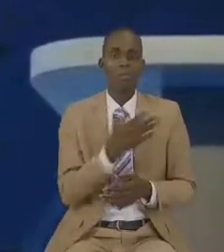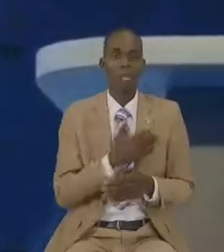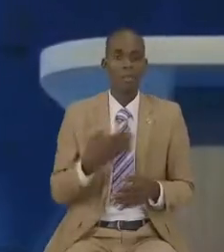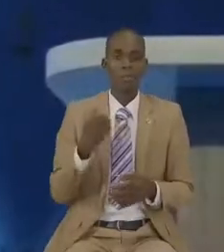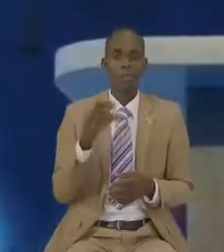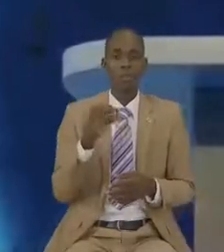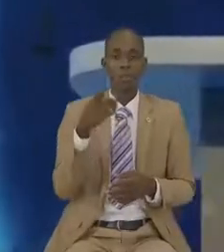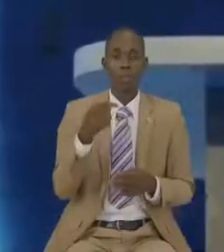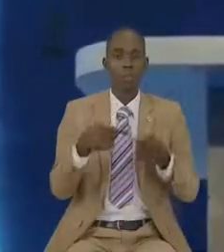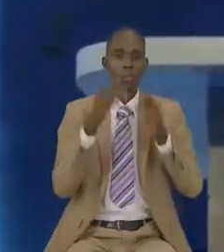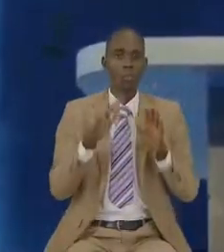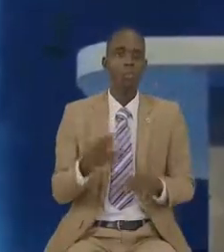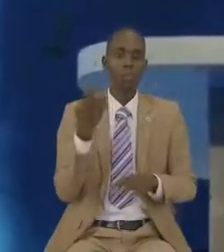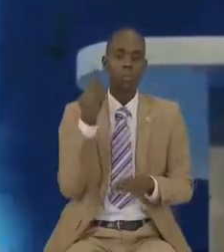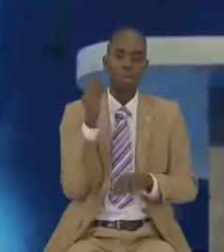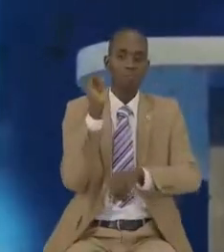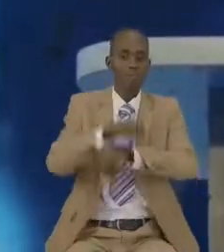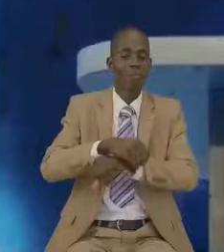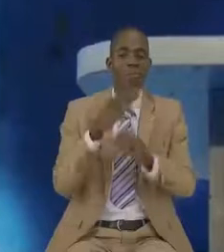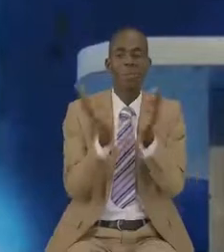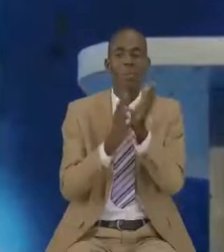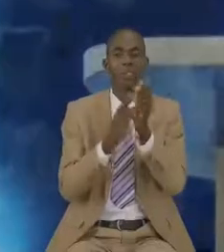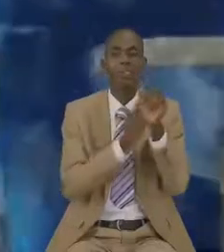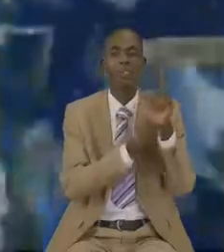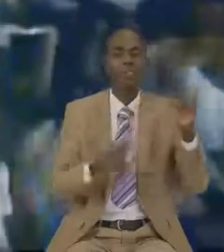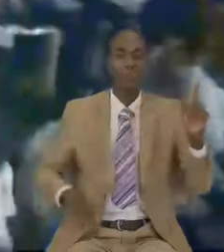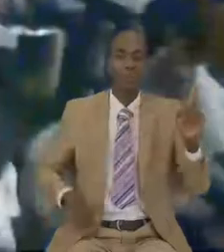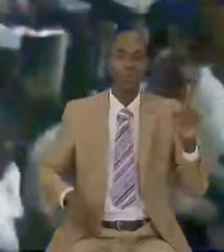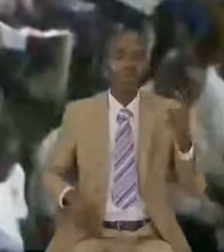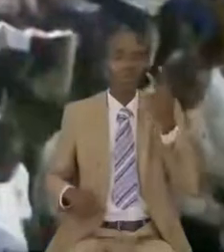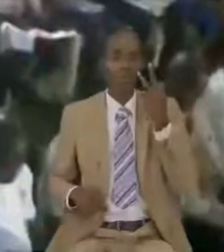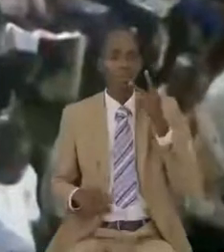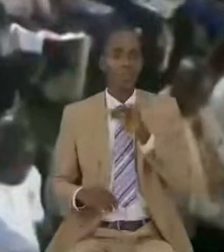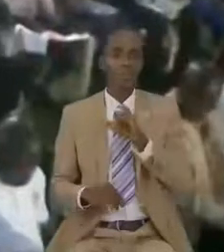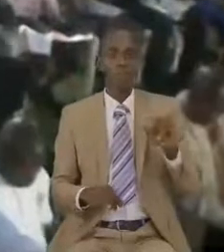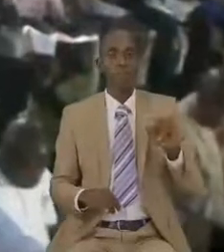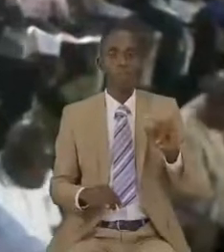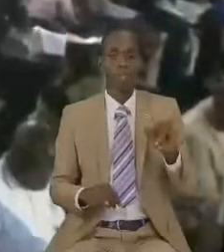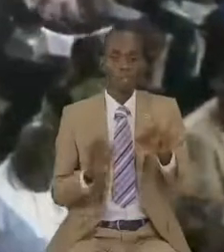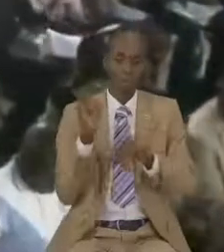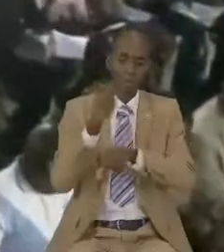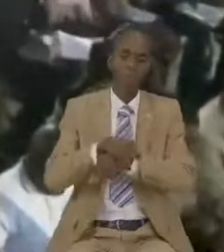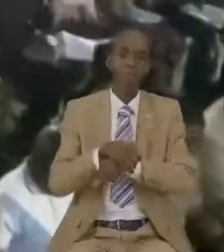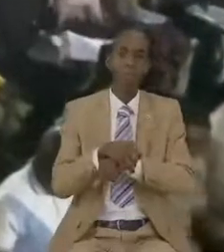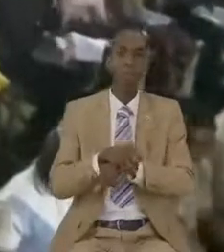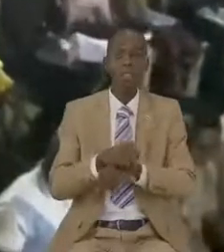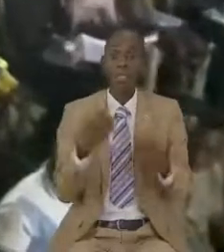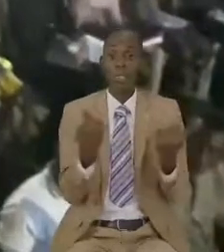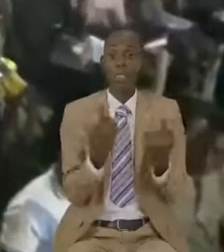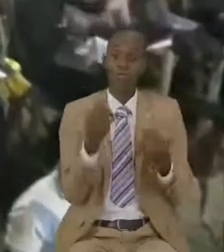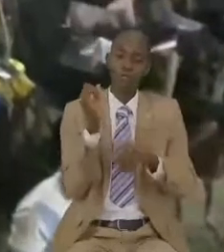humiliés. Gloire à Dieu. Le péché sera subjugué. La maladie sera